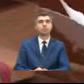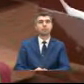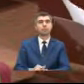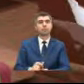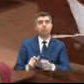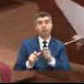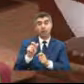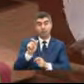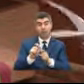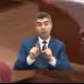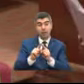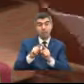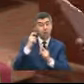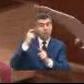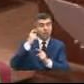انشغالات الحكومة.